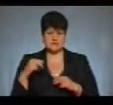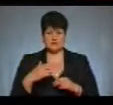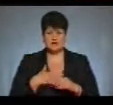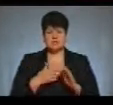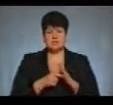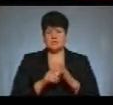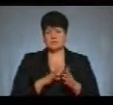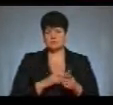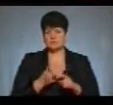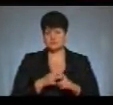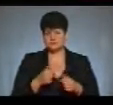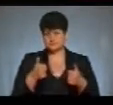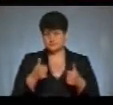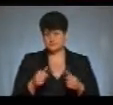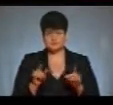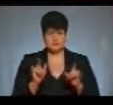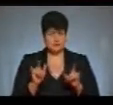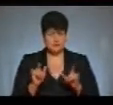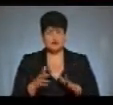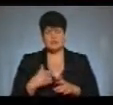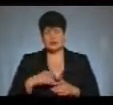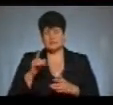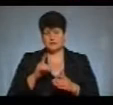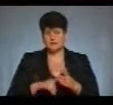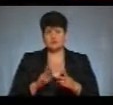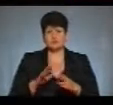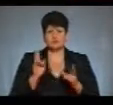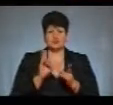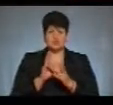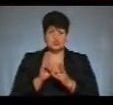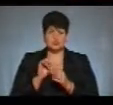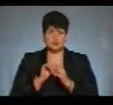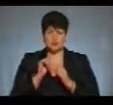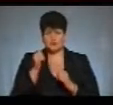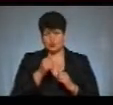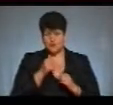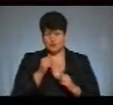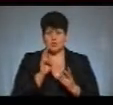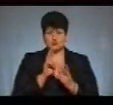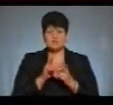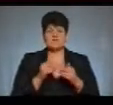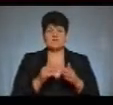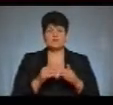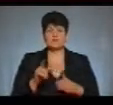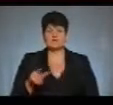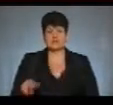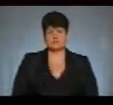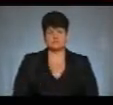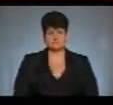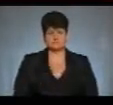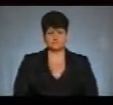класний, крутий. Я сподіваюся, ми кожного року будемо зустрічатись на зустрічі випускників.